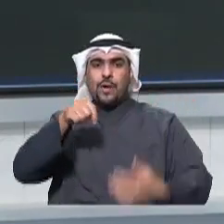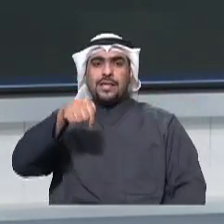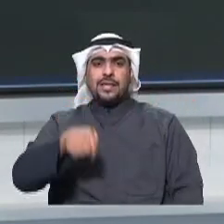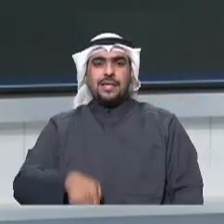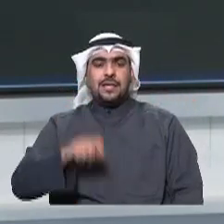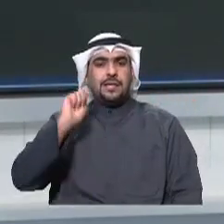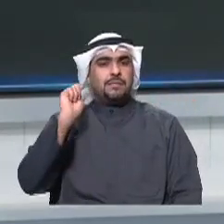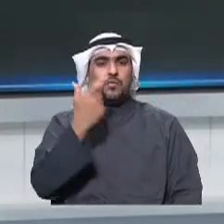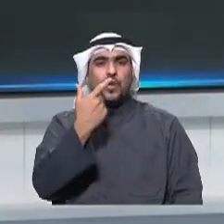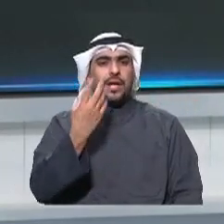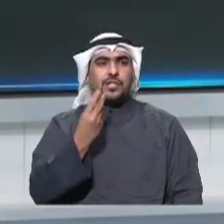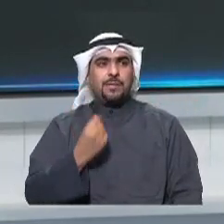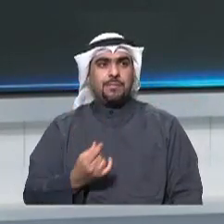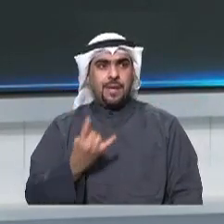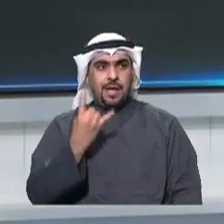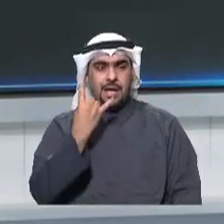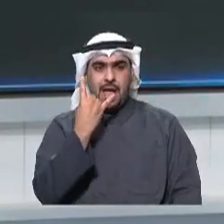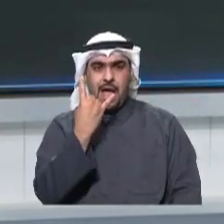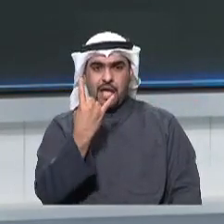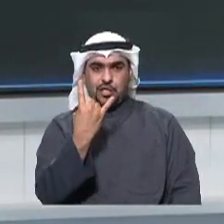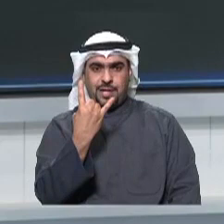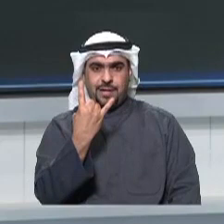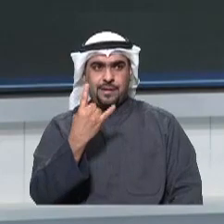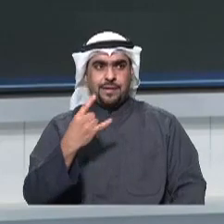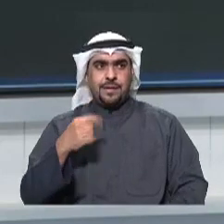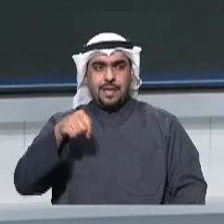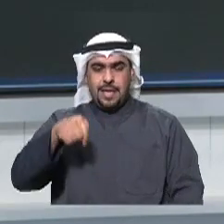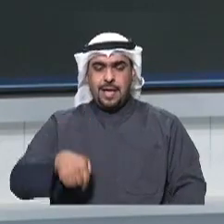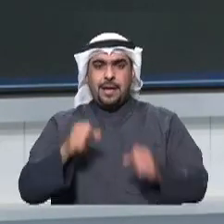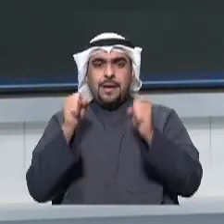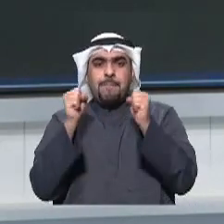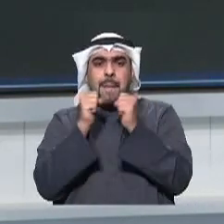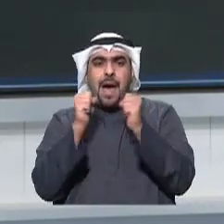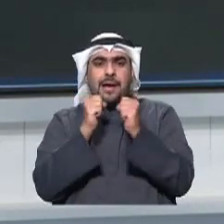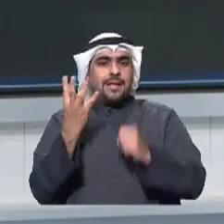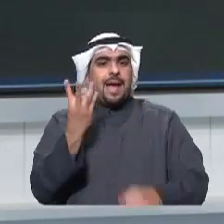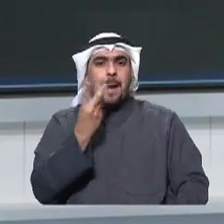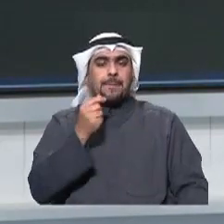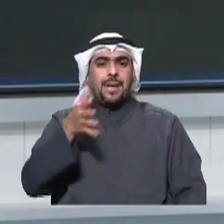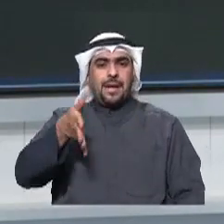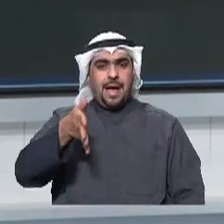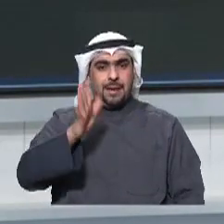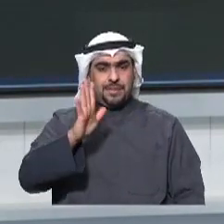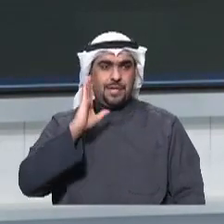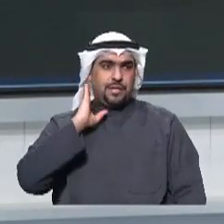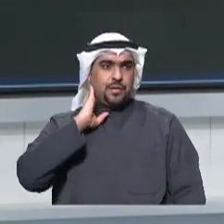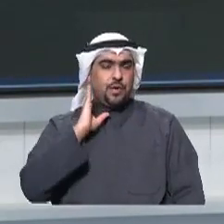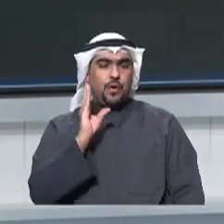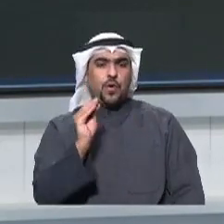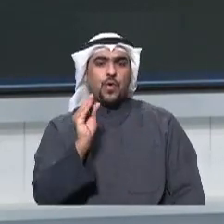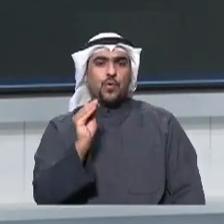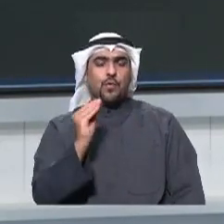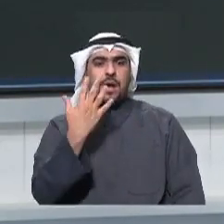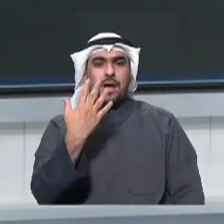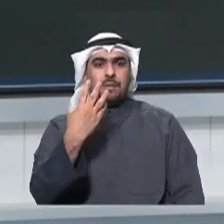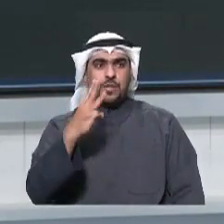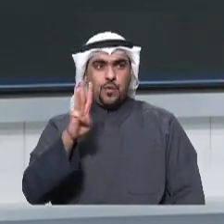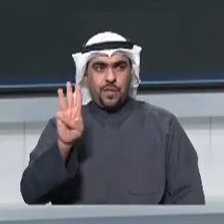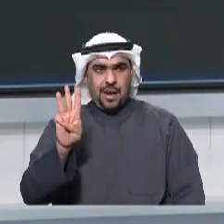الحرارة حاليا 15 درجة مئوية مع رياح شمالية سرعتها 10 كيلومتر مع أجواء غائمة جزئيا حاليا على مدينة الكويت